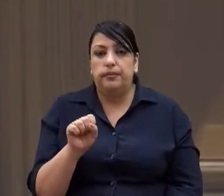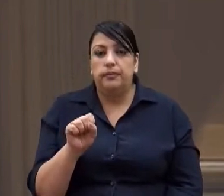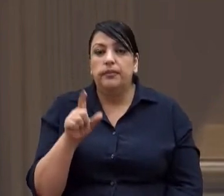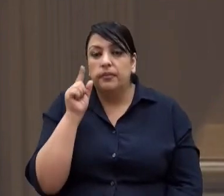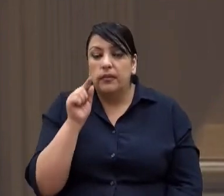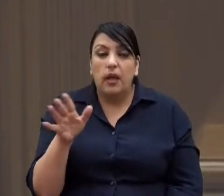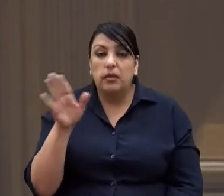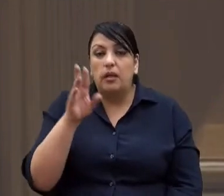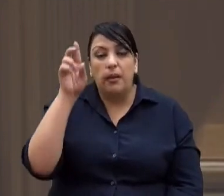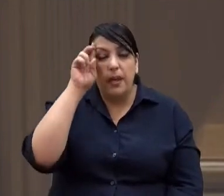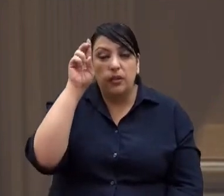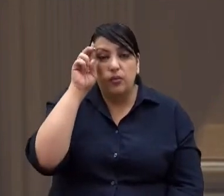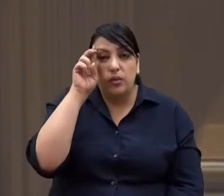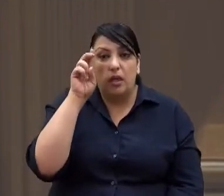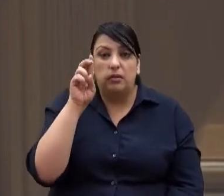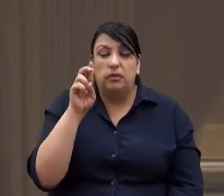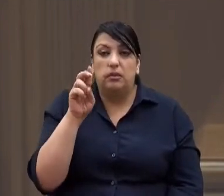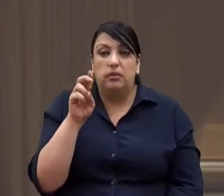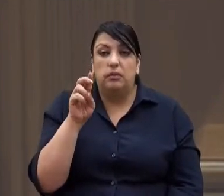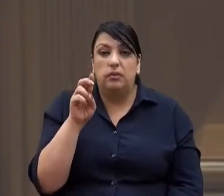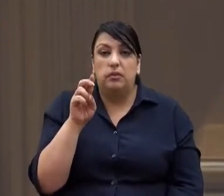Հայաստանի Հանրապետությանը։